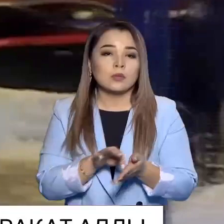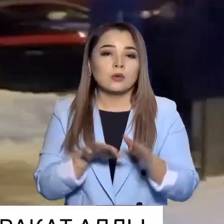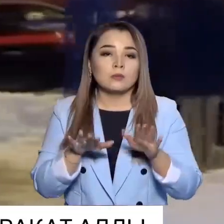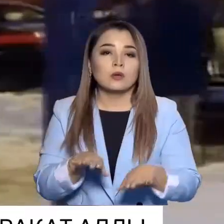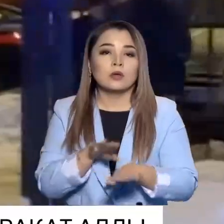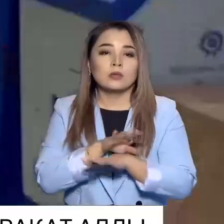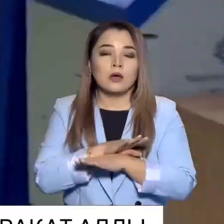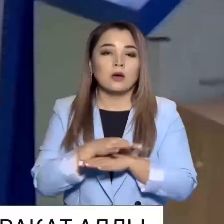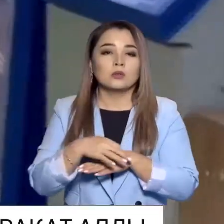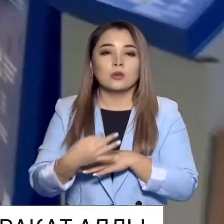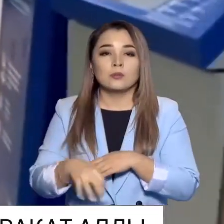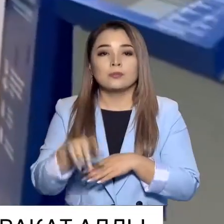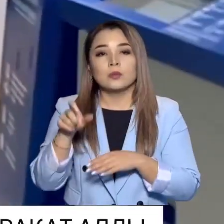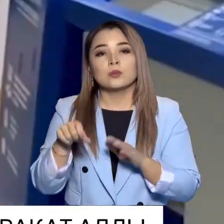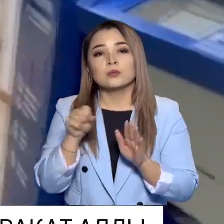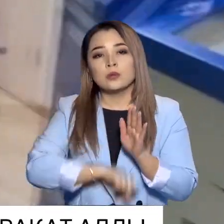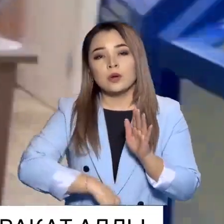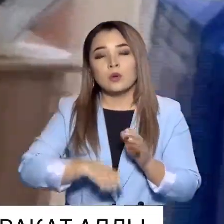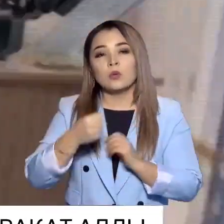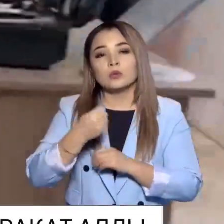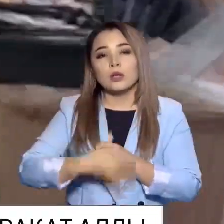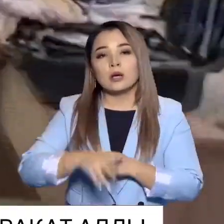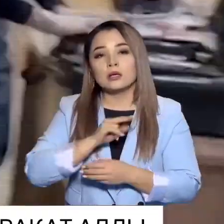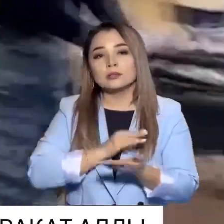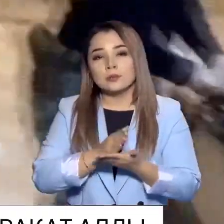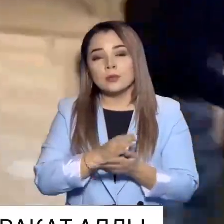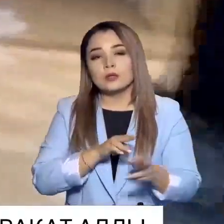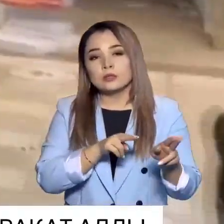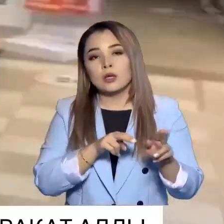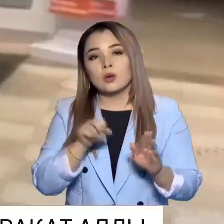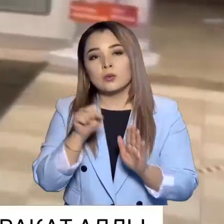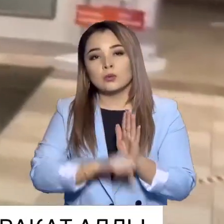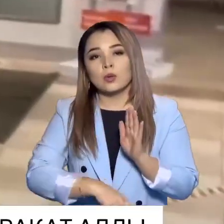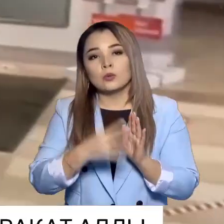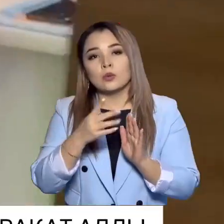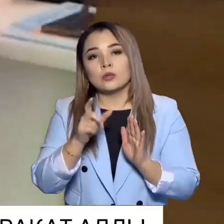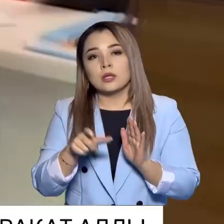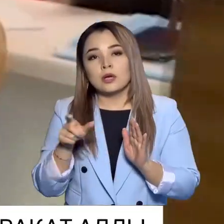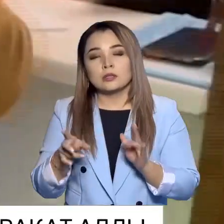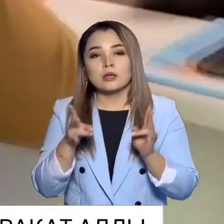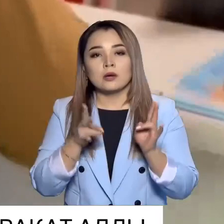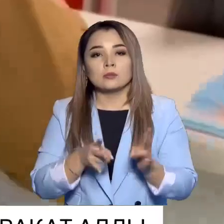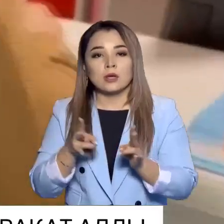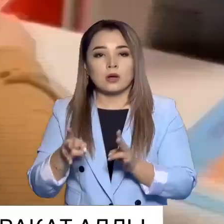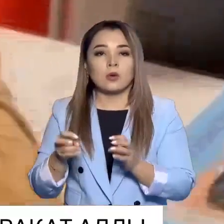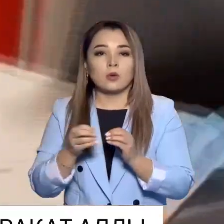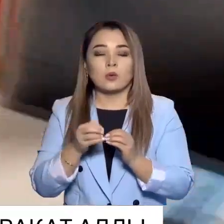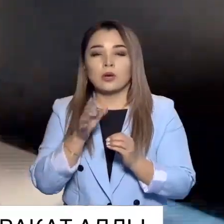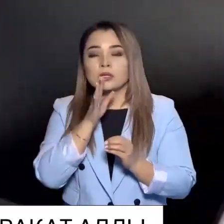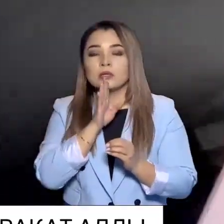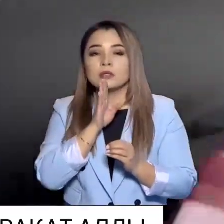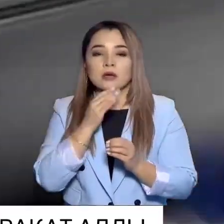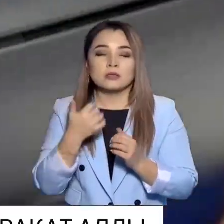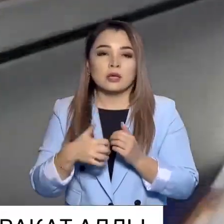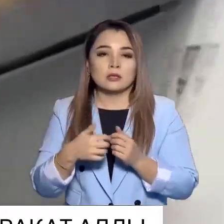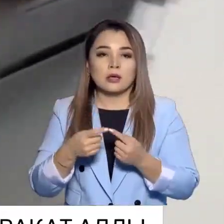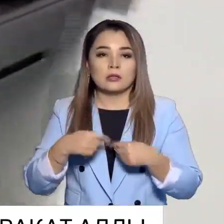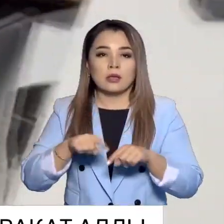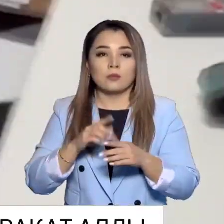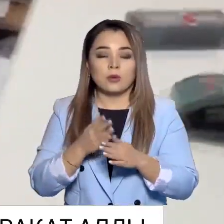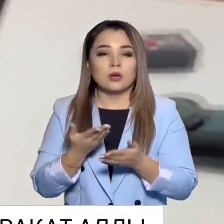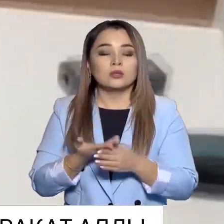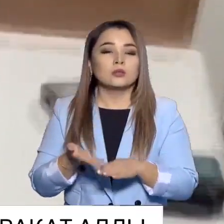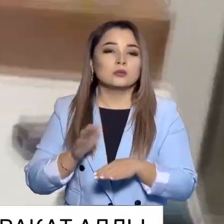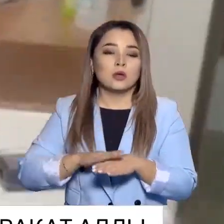бірге қанпезер орталық қызметкерінде атып өлтірген. Тағы 4 адам жараланды. Арасында 10 жасар қыз бар. Жарақат алғандардың жағдайы